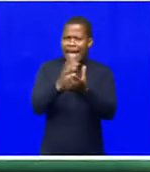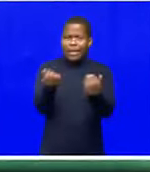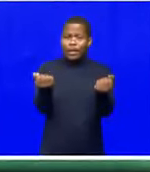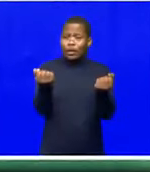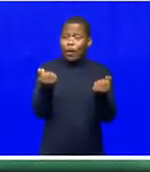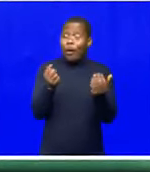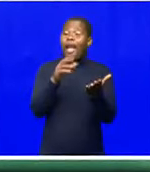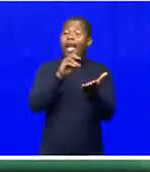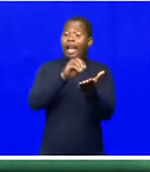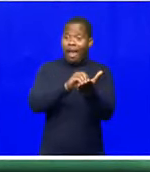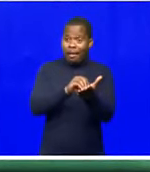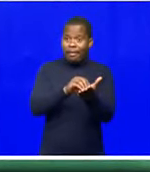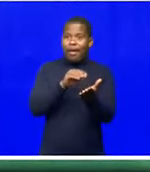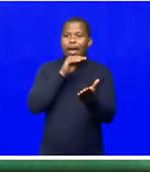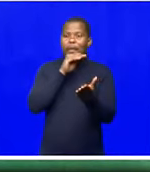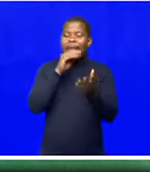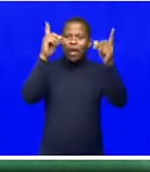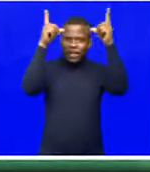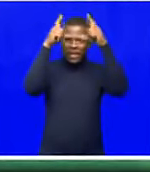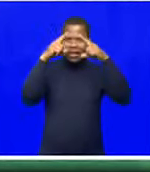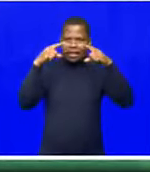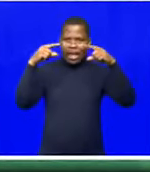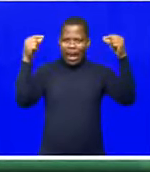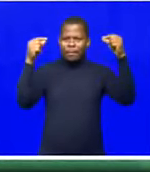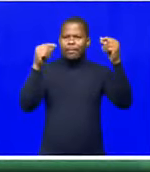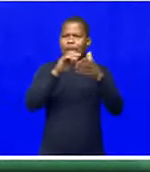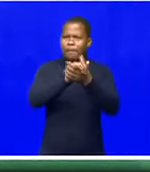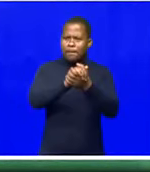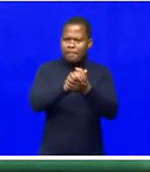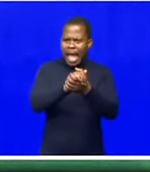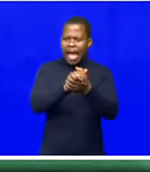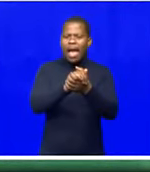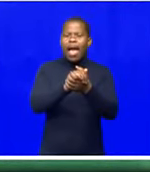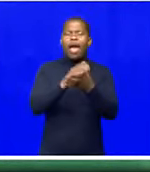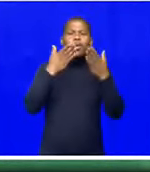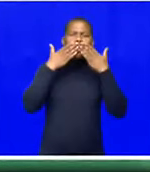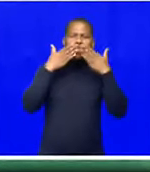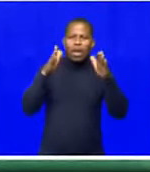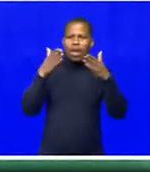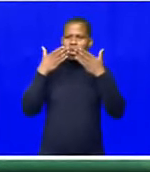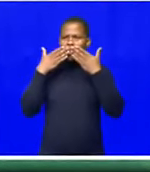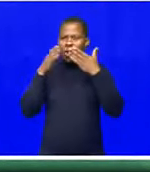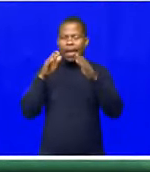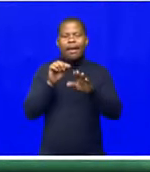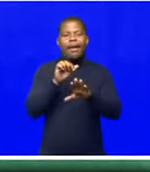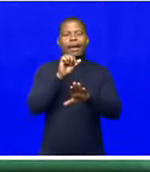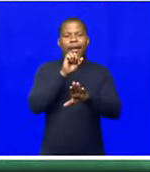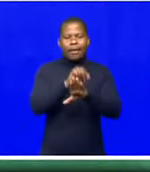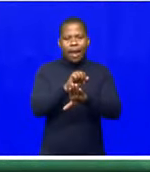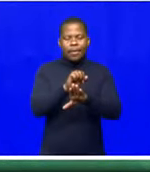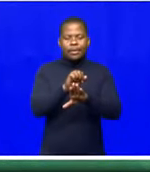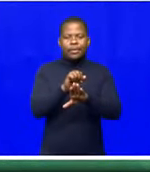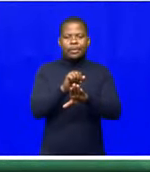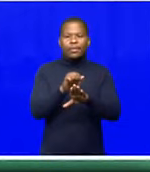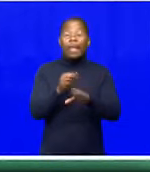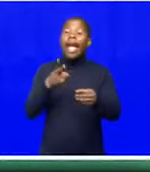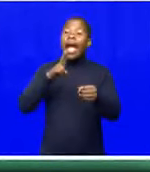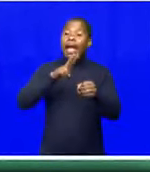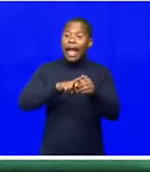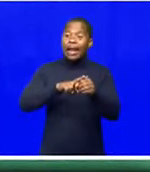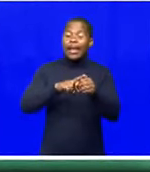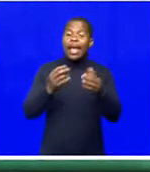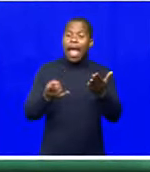ukuthi ekugcineni sigcine sithola kubambiseka ngale mpahla lesitoya yethula namhla esiveni ukuthi ikhona